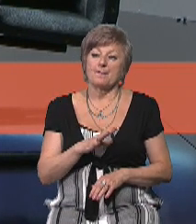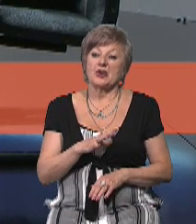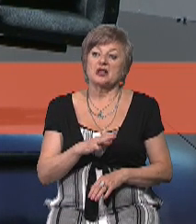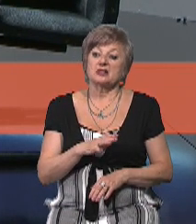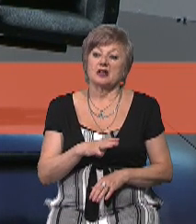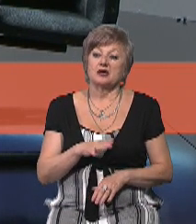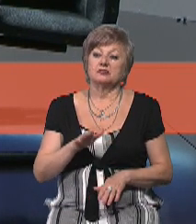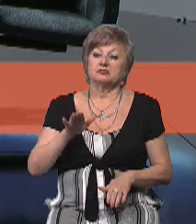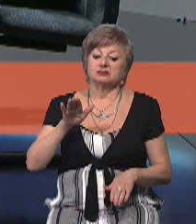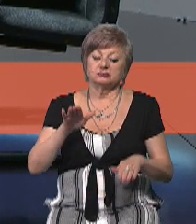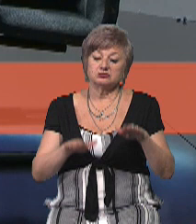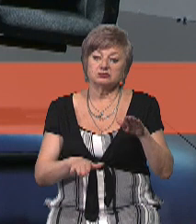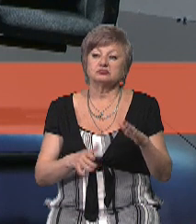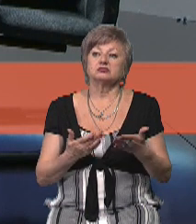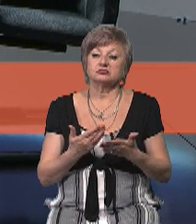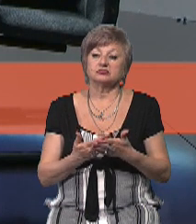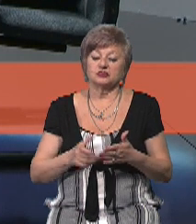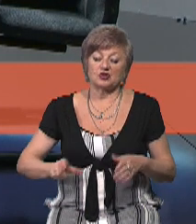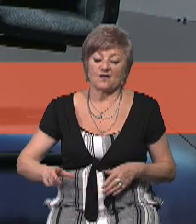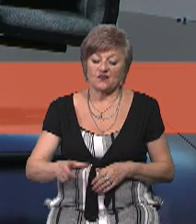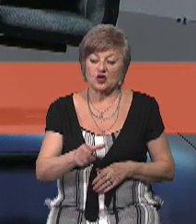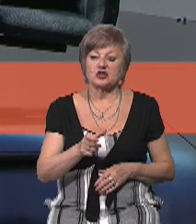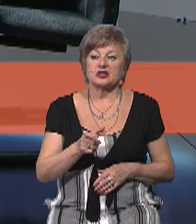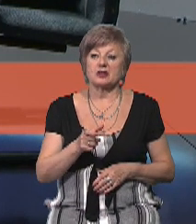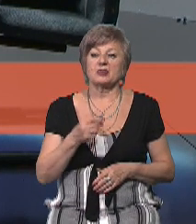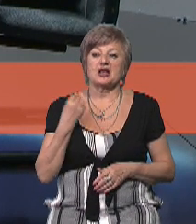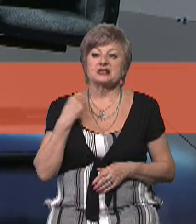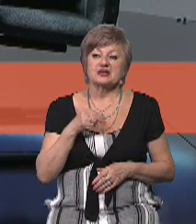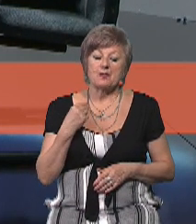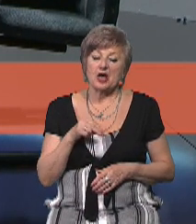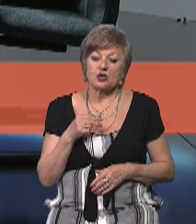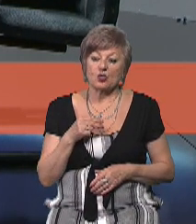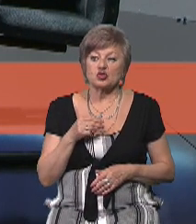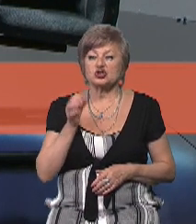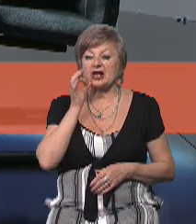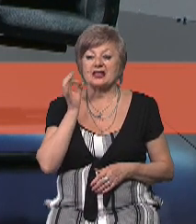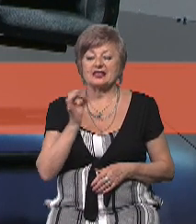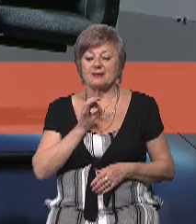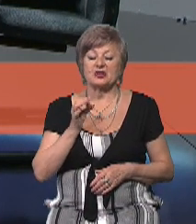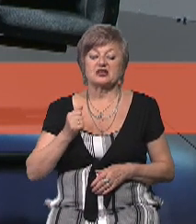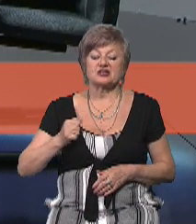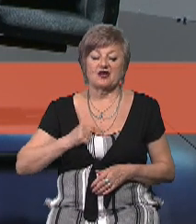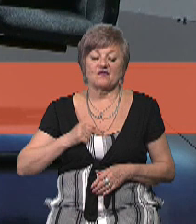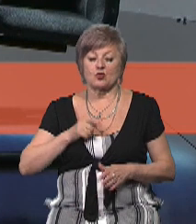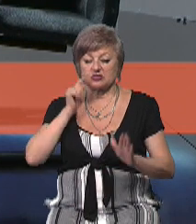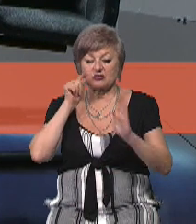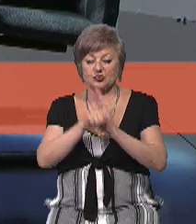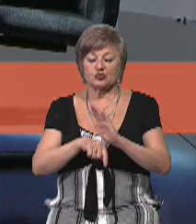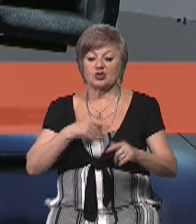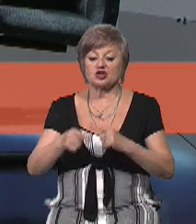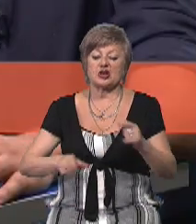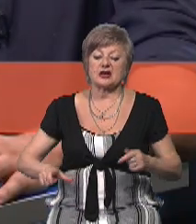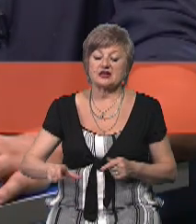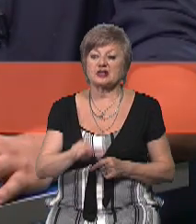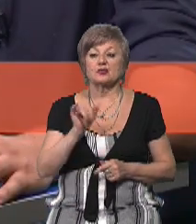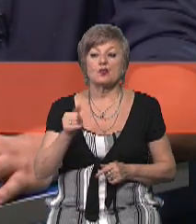падіння в майбутньому там Дніпра, Запоріжжя, так, і прорив, відповідно, німецьких військ через Дніпро, можливо, був